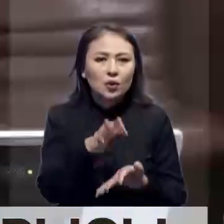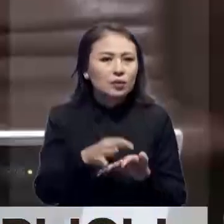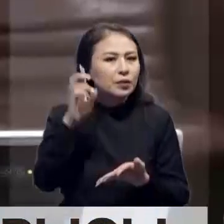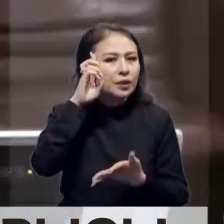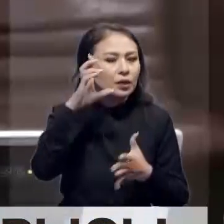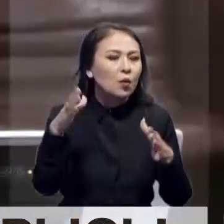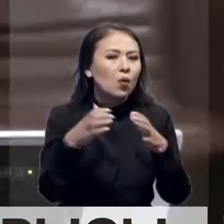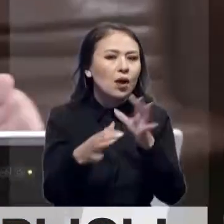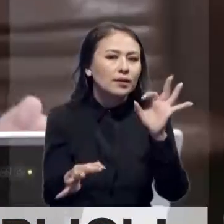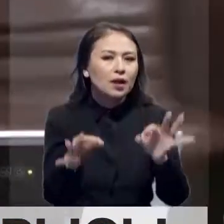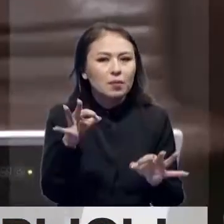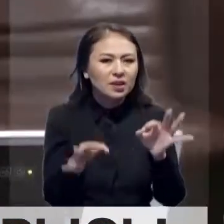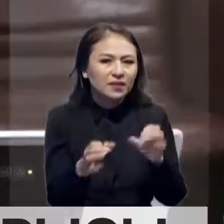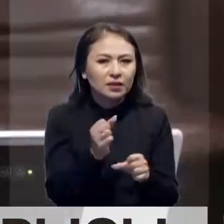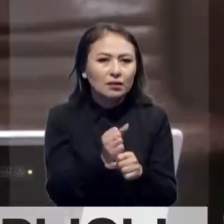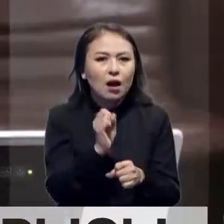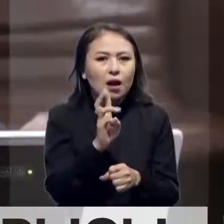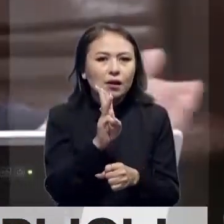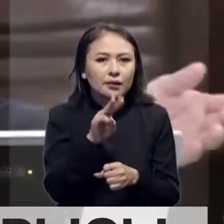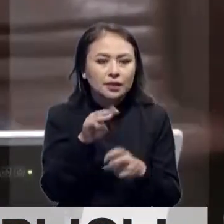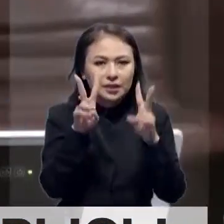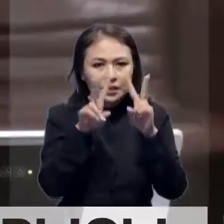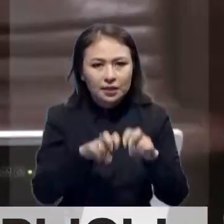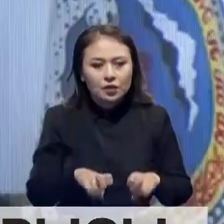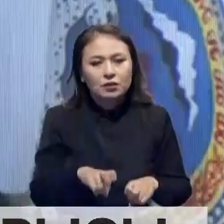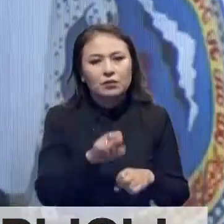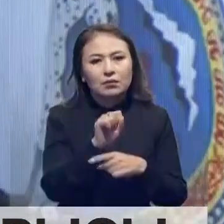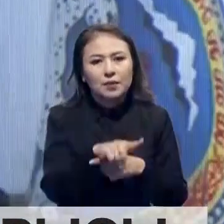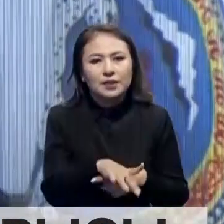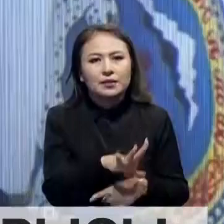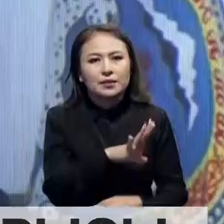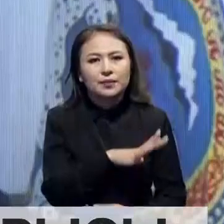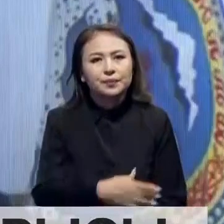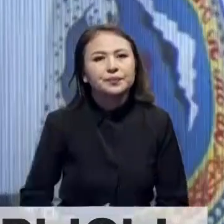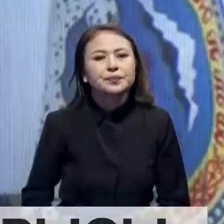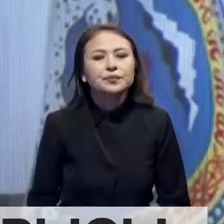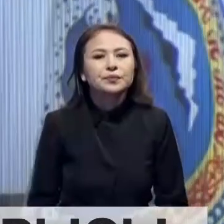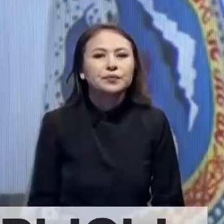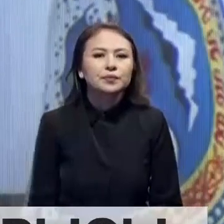Смайылов жауапты мемлекеттік органдарға нормативті құқықтық актілерді зерделеуді тапсырды.